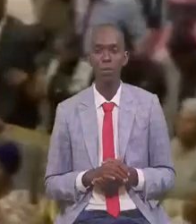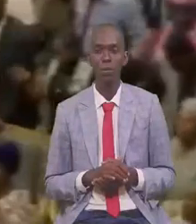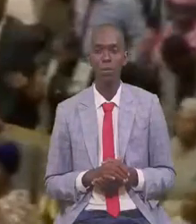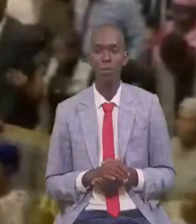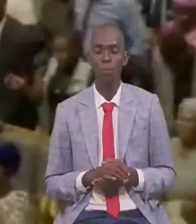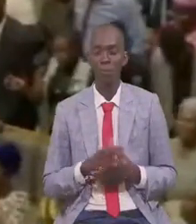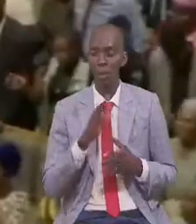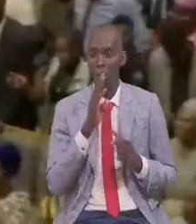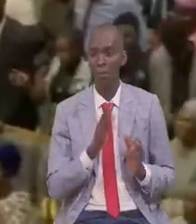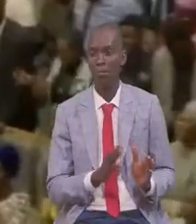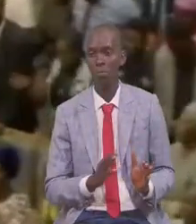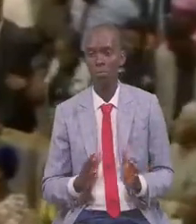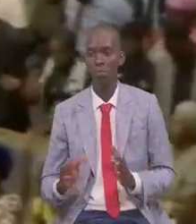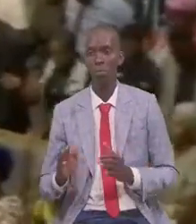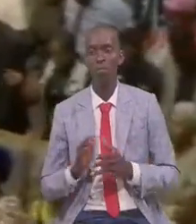Prépare-toi